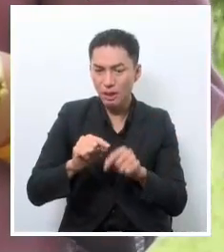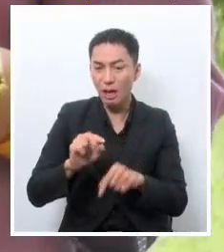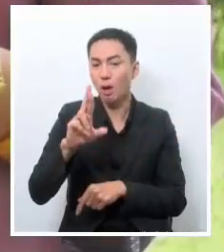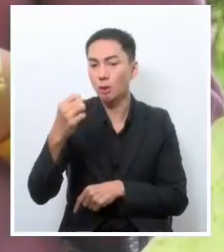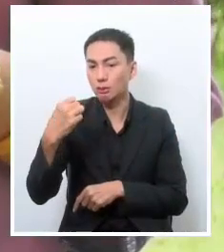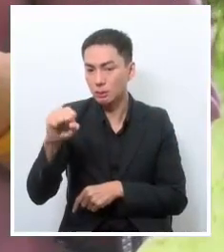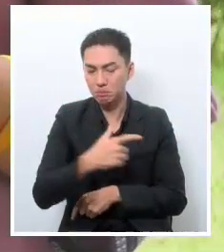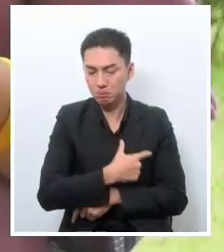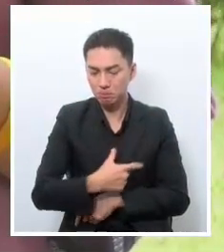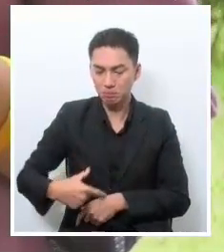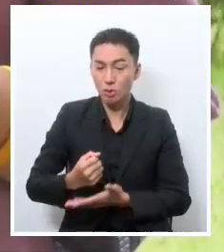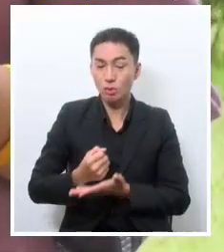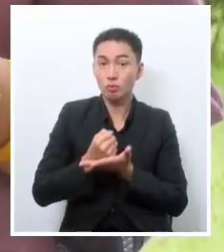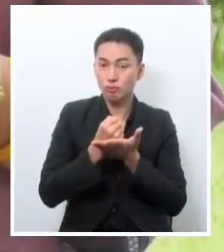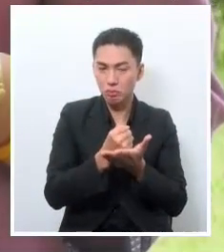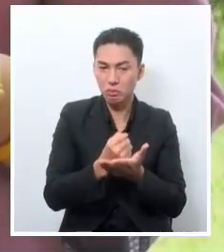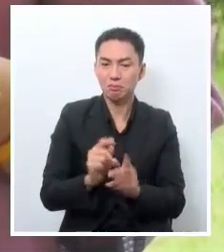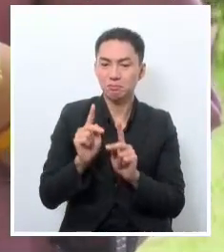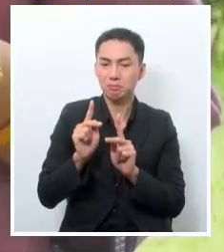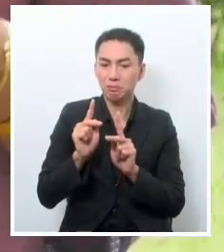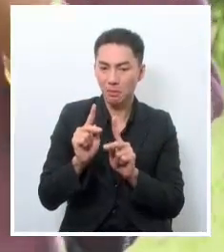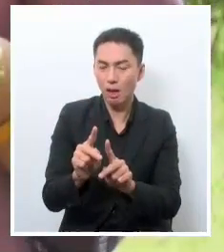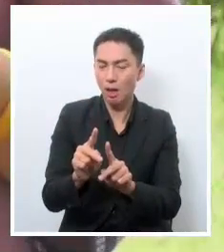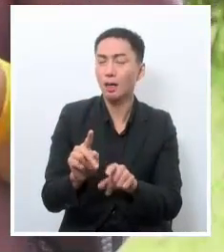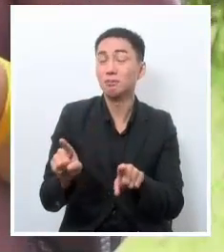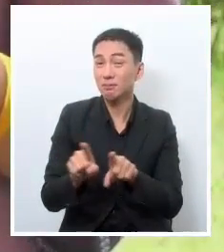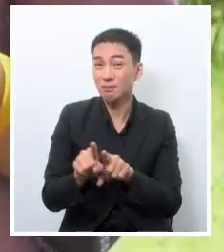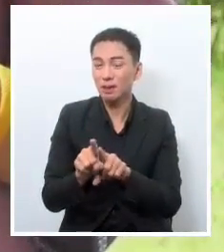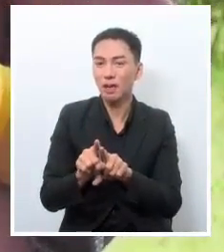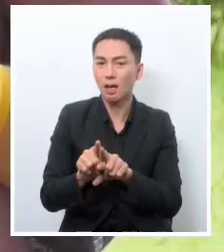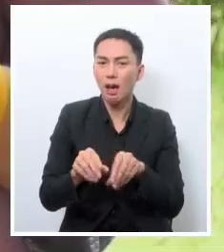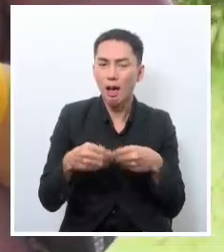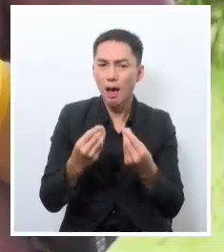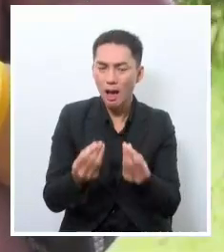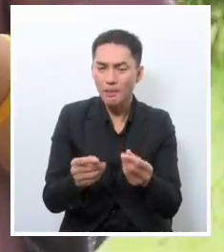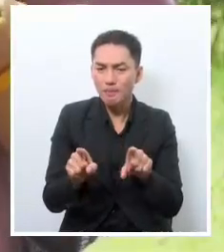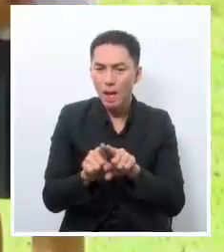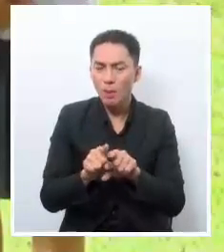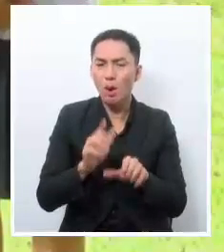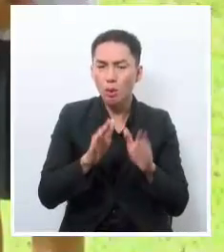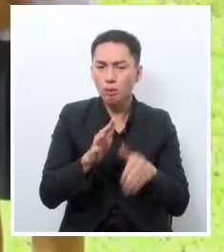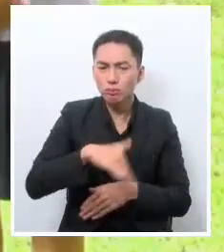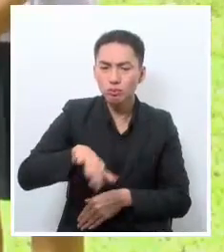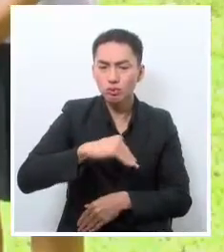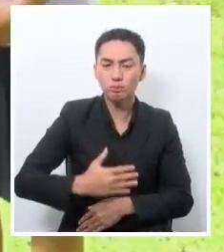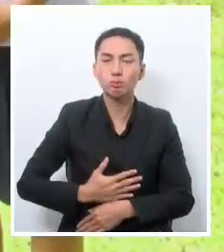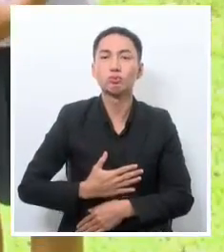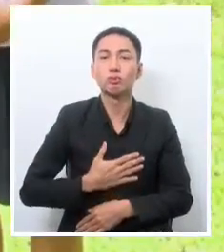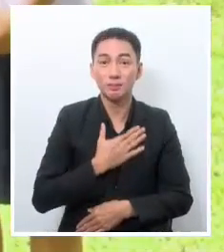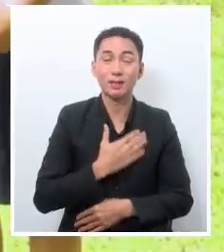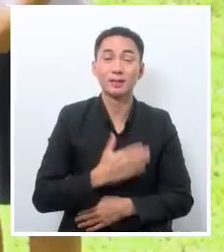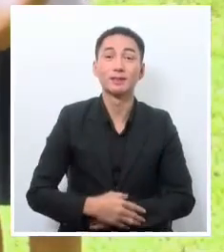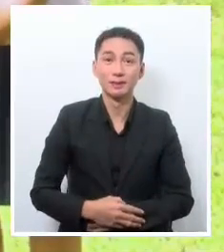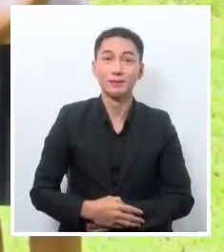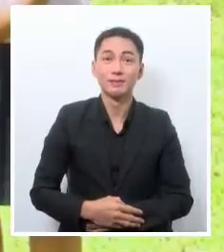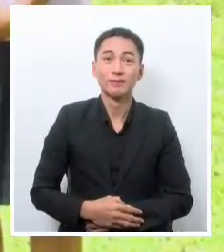องค์ท่านทรงกล้าหาญมากแล้วก็เป็นมิ่งขวัญของที่นี่แล้วก็นักเรียนนะคะตัวดิฉันเอง